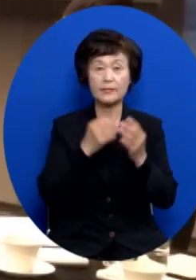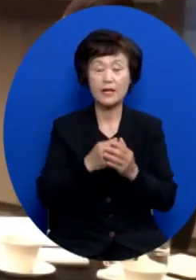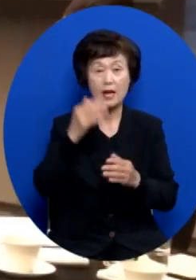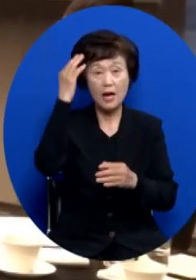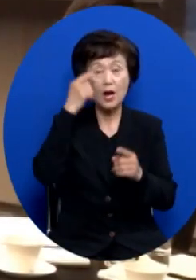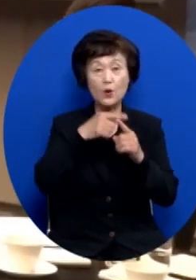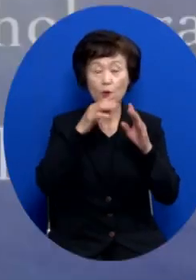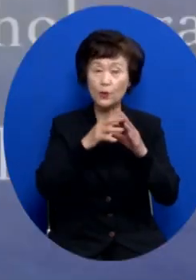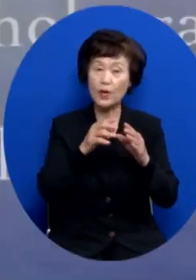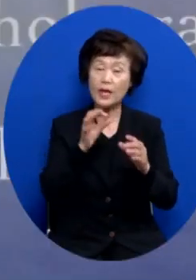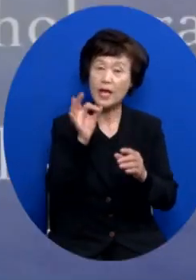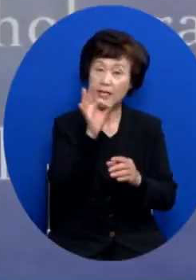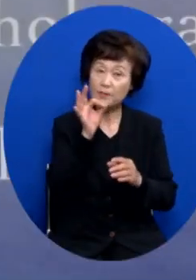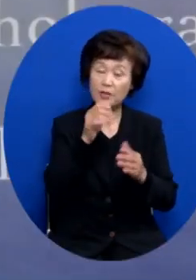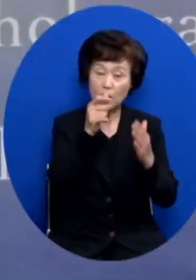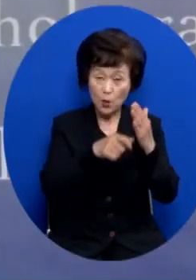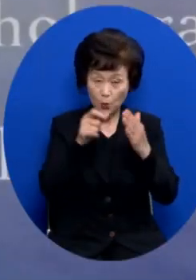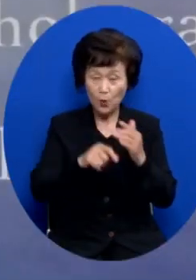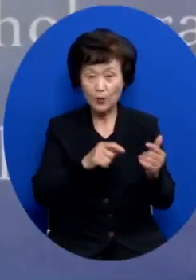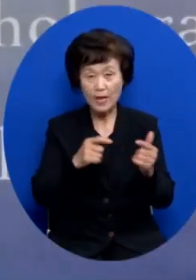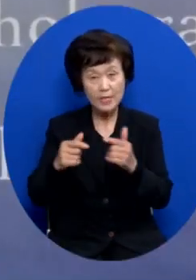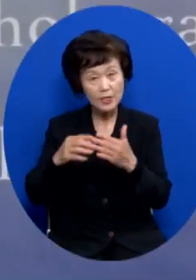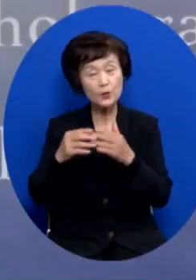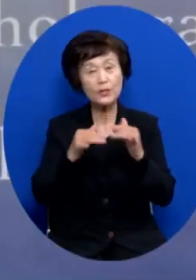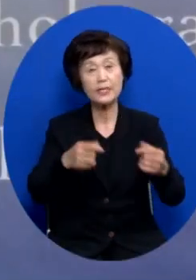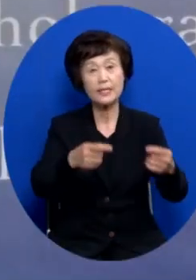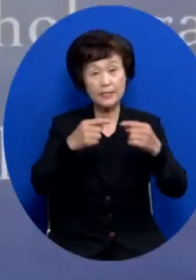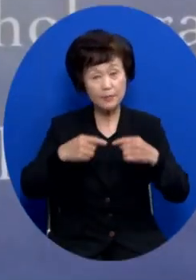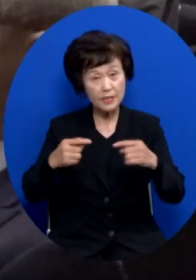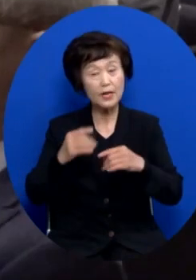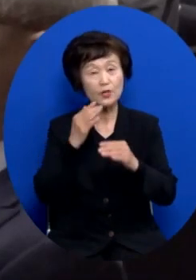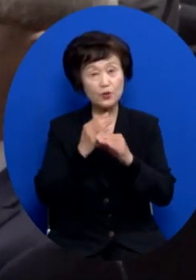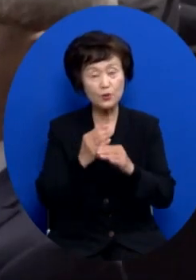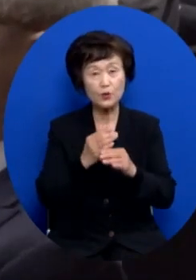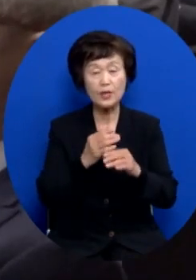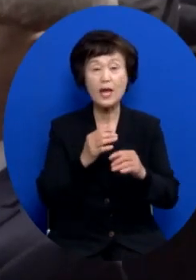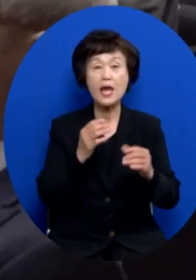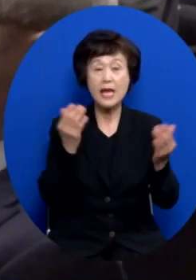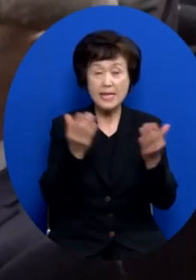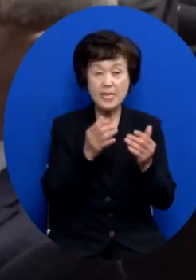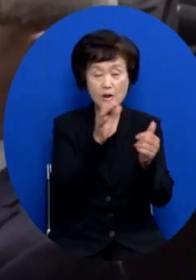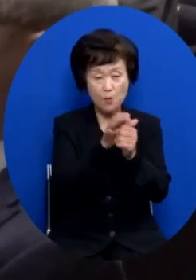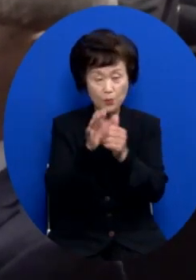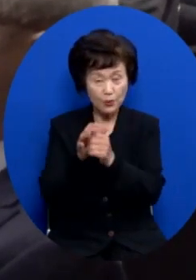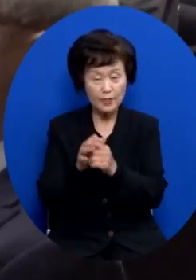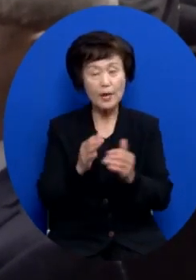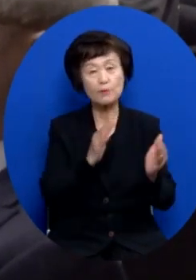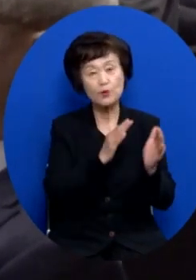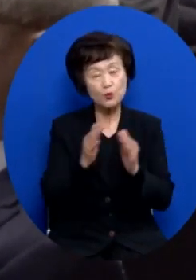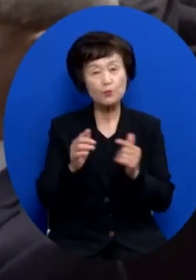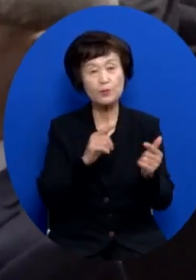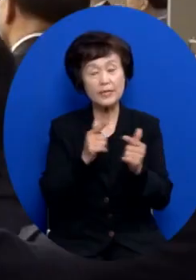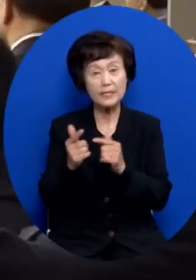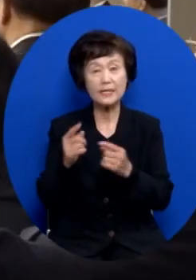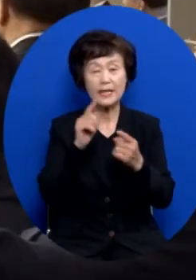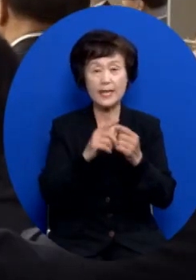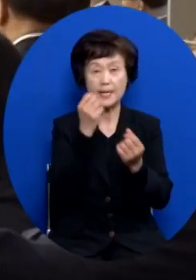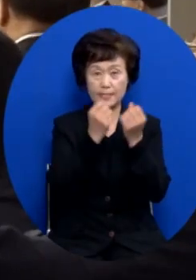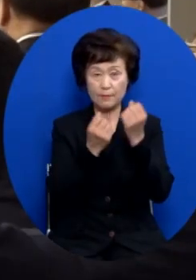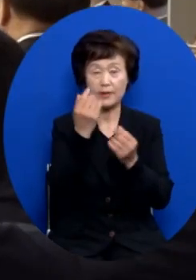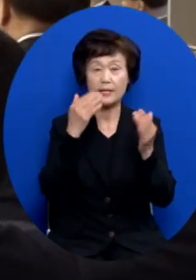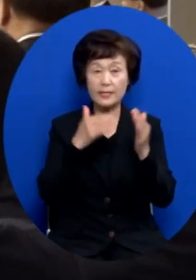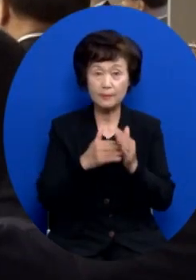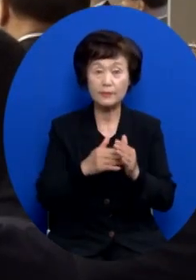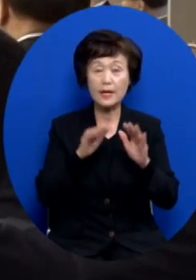한국교회 10여 개 교단 관계자들이 참석한 가운데 대회 일정과 업무 분담, 준비 상황에 대해 설명했습니다. 준비위는